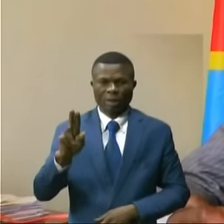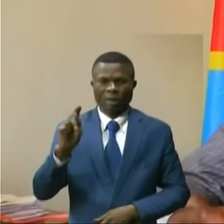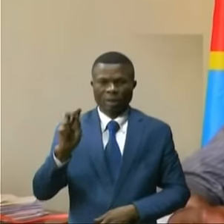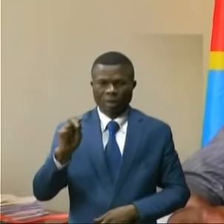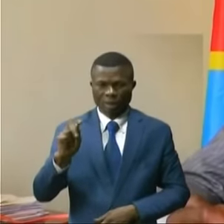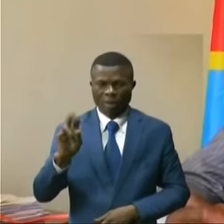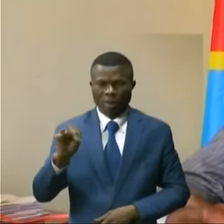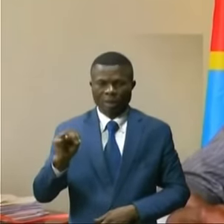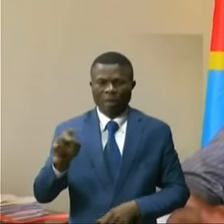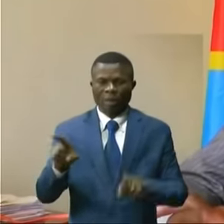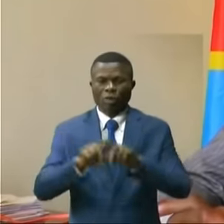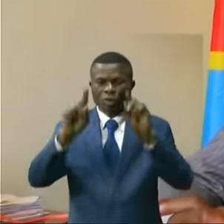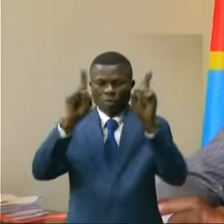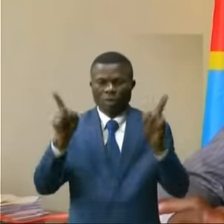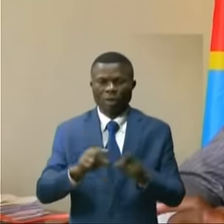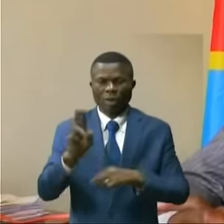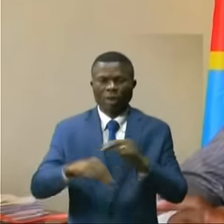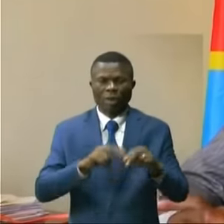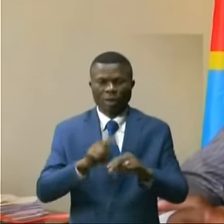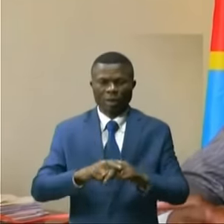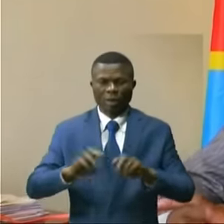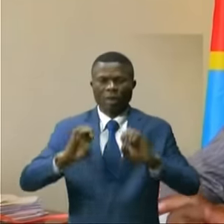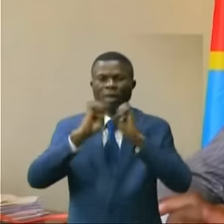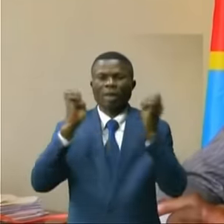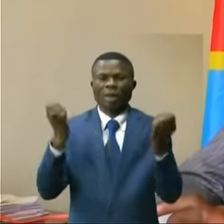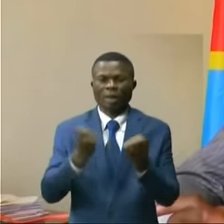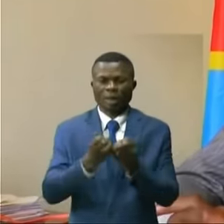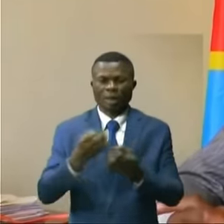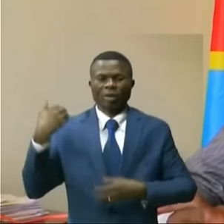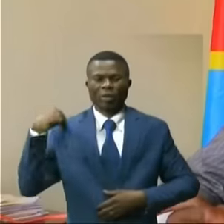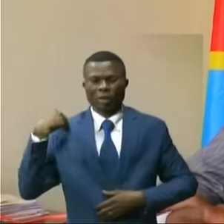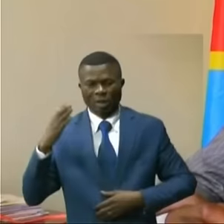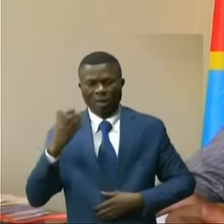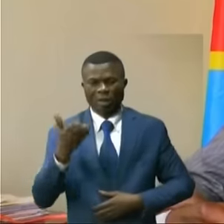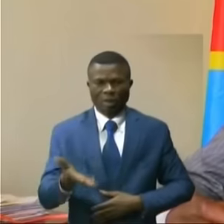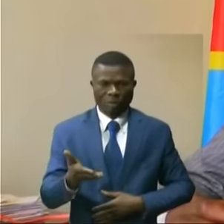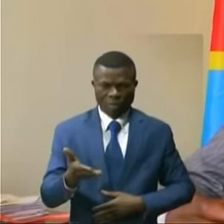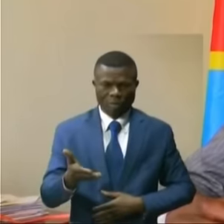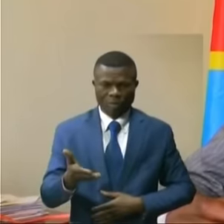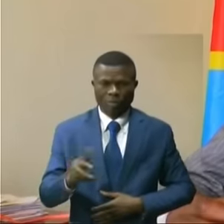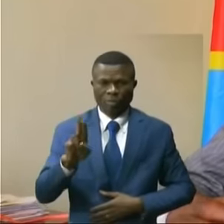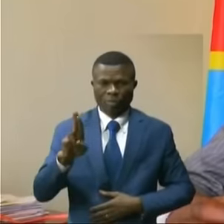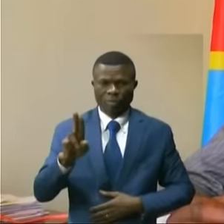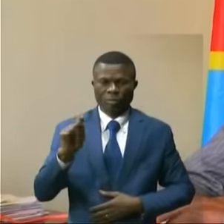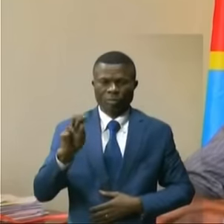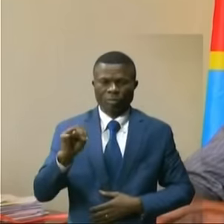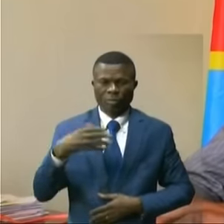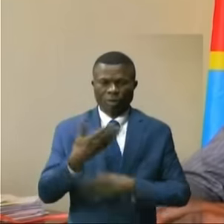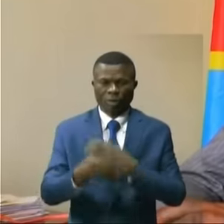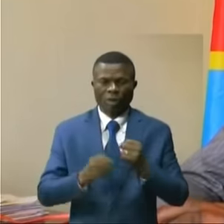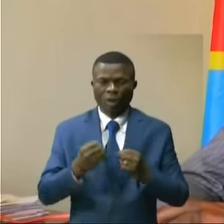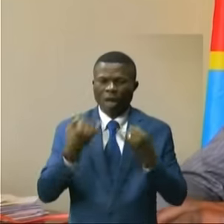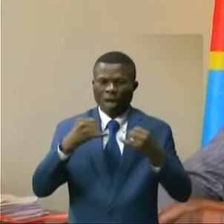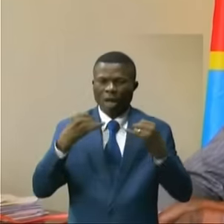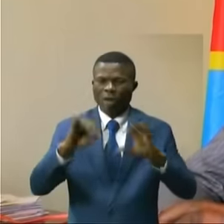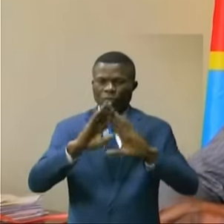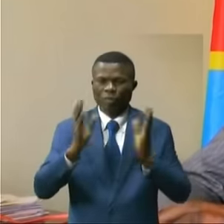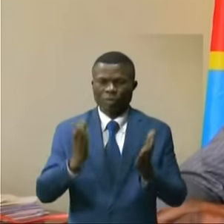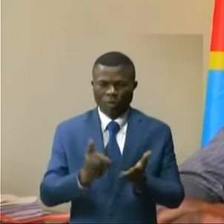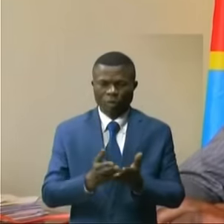nationale c'est une entreprise publique de l'État RTNC donc les toutes les informations